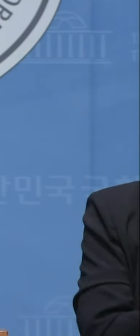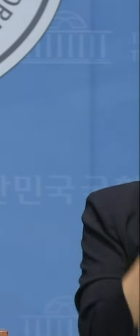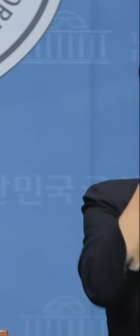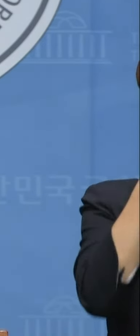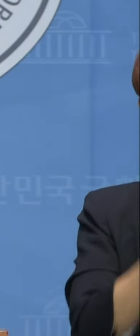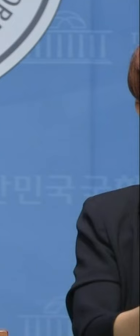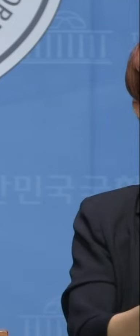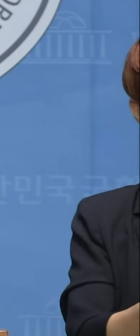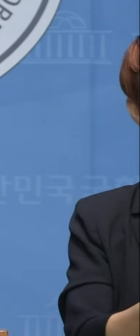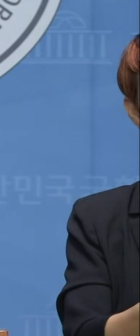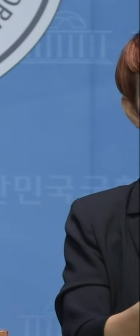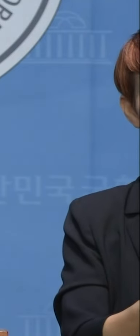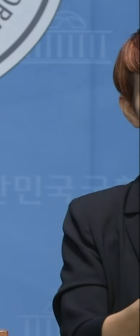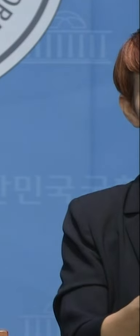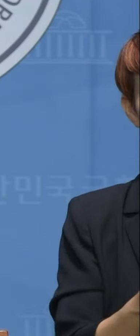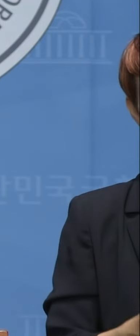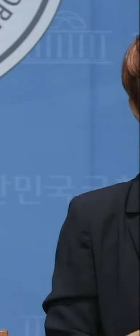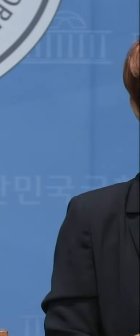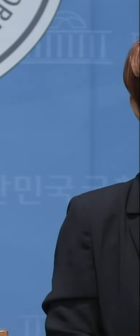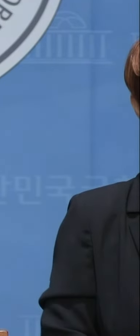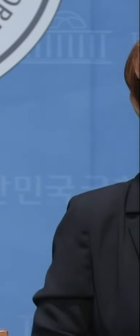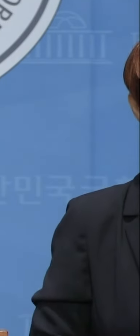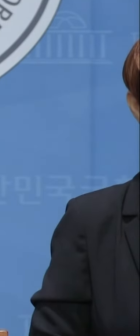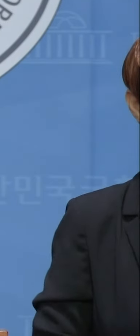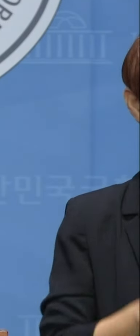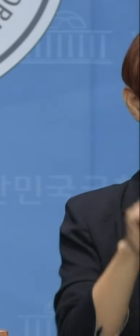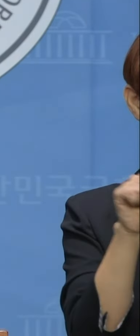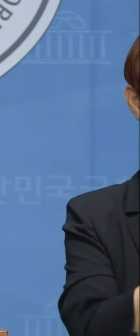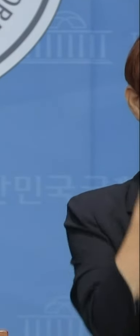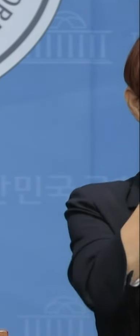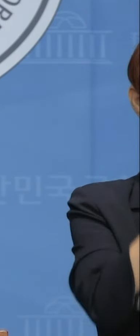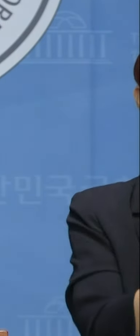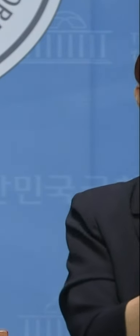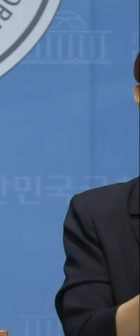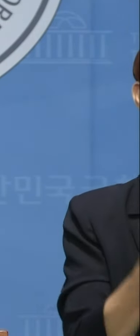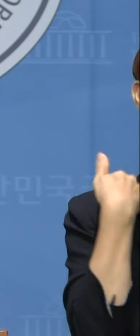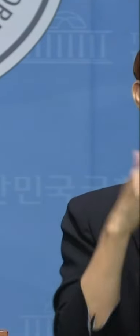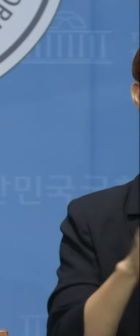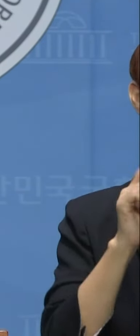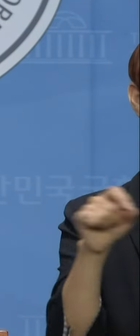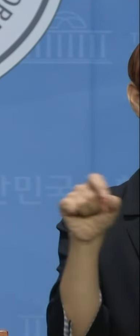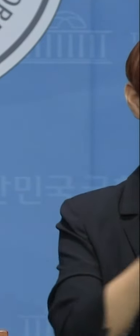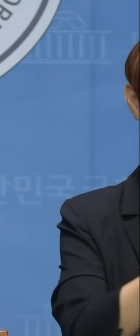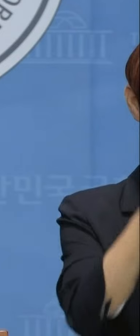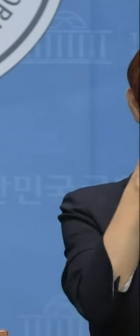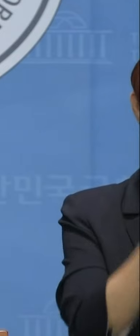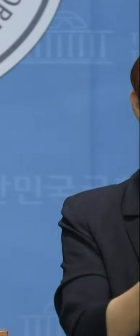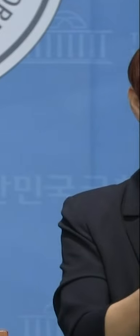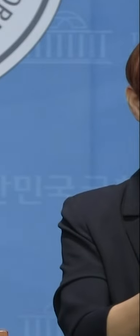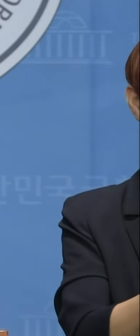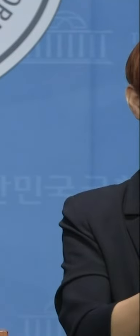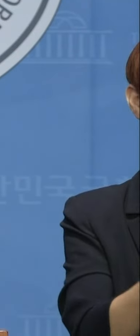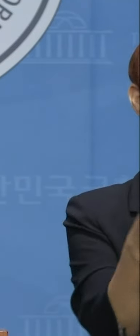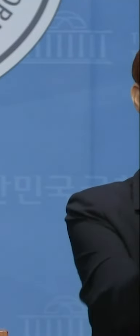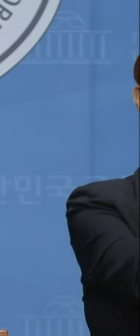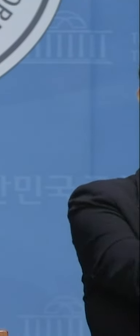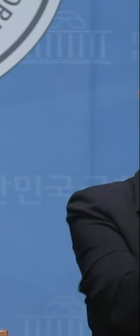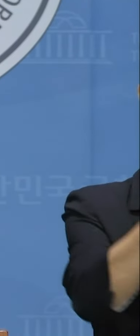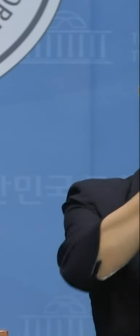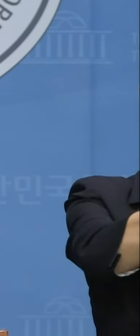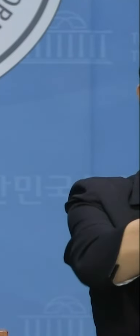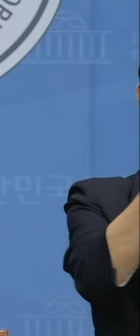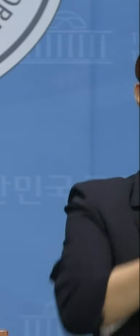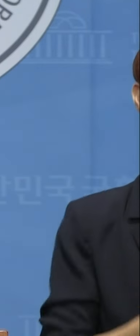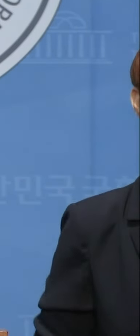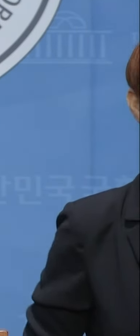특검법 김건희 여사 특검법 전세사기 특별부 받겠다고 약속하십시오